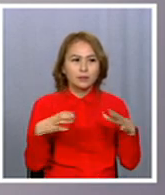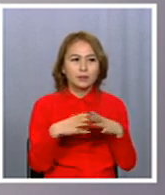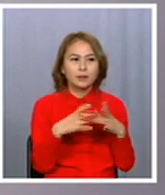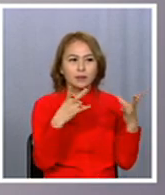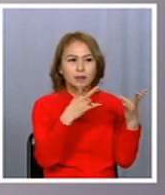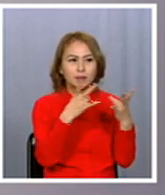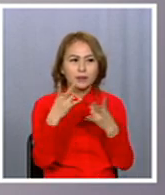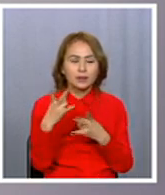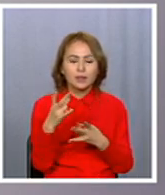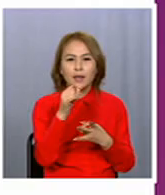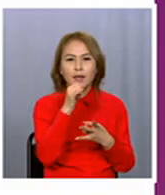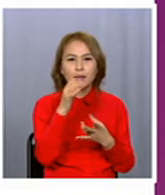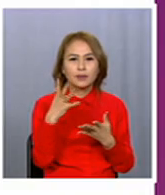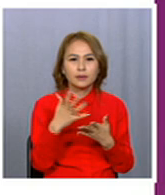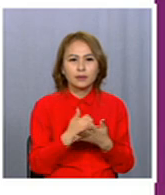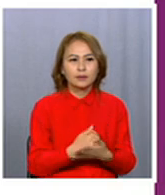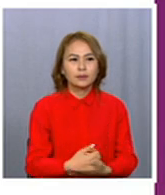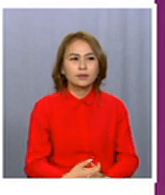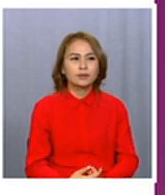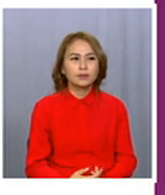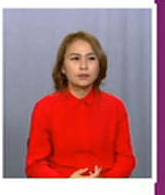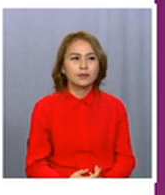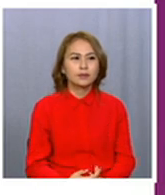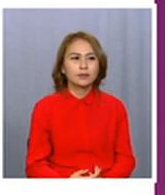екенін анықтаңыз.